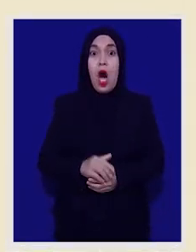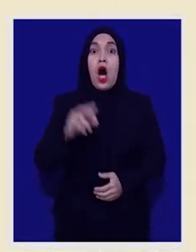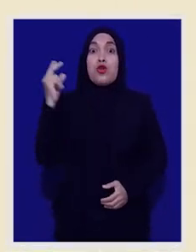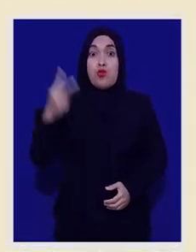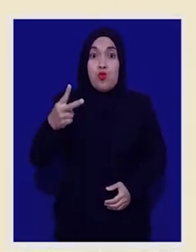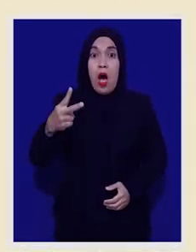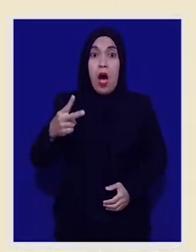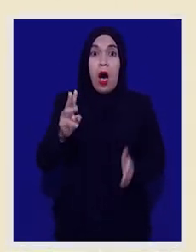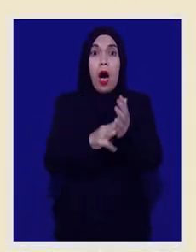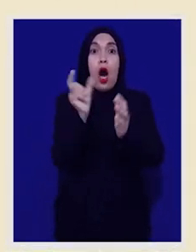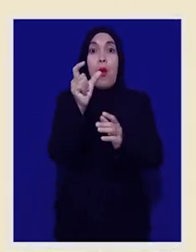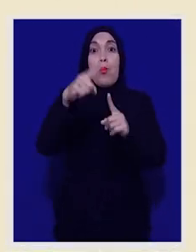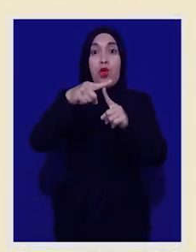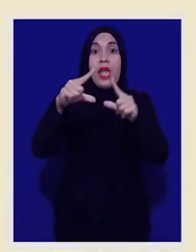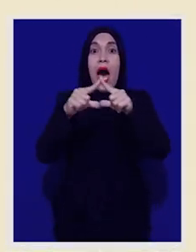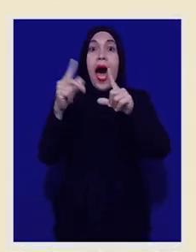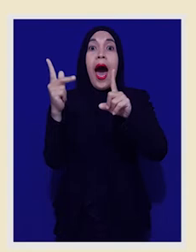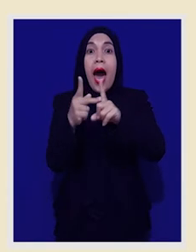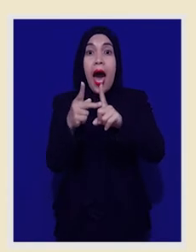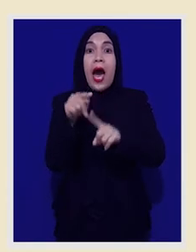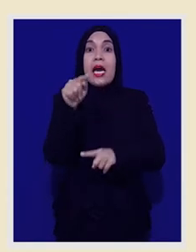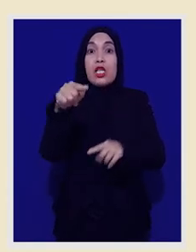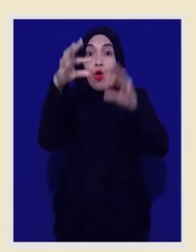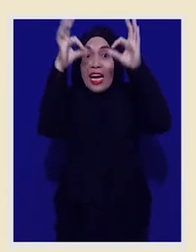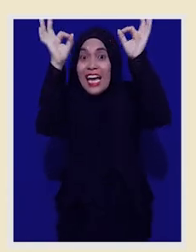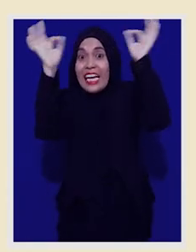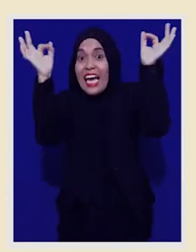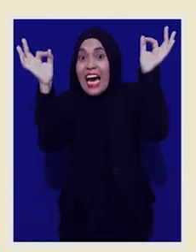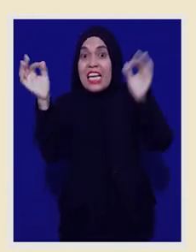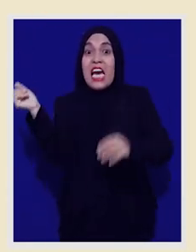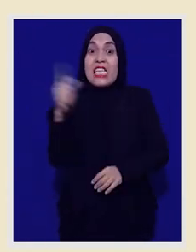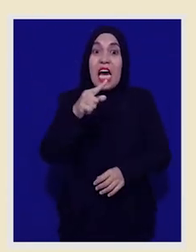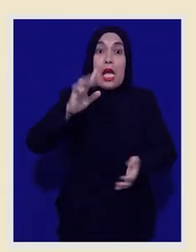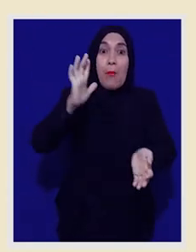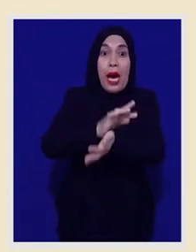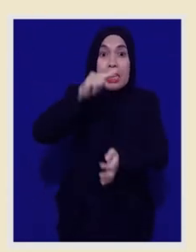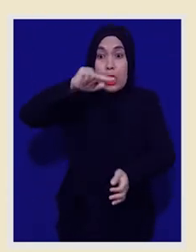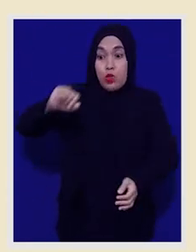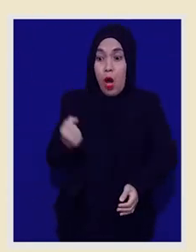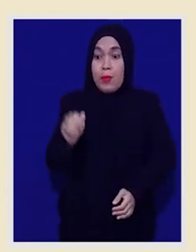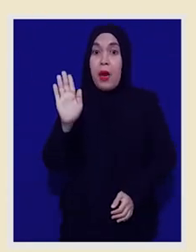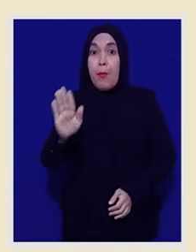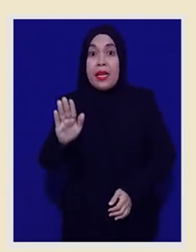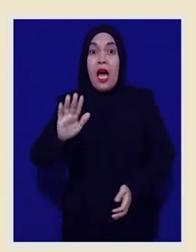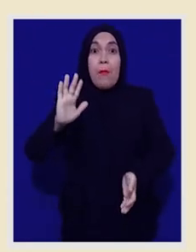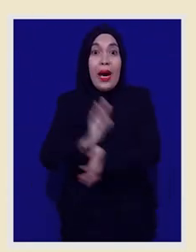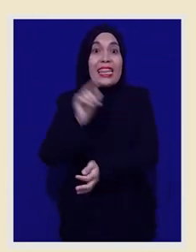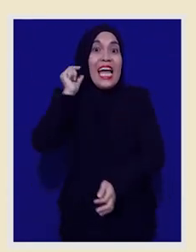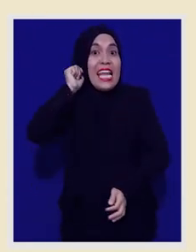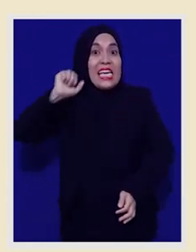2. Mut'ah. Mut'ah adalah kenang-kenangan dari mantan suami kepada mantan istri.